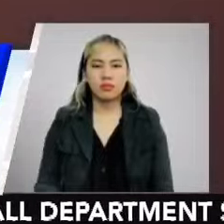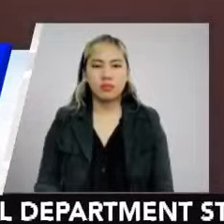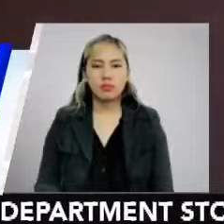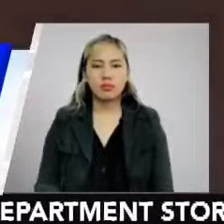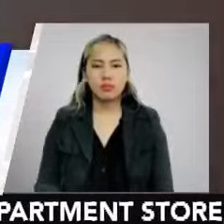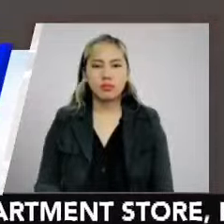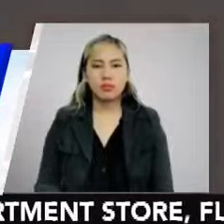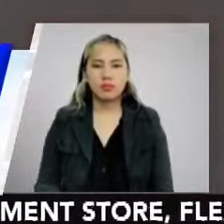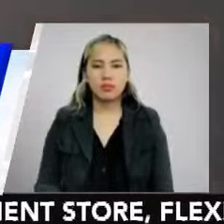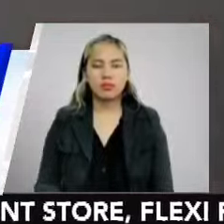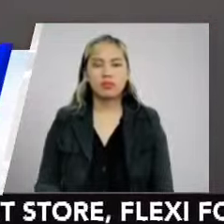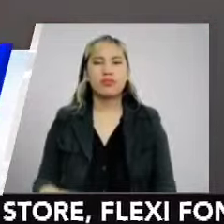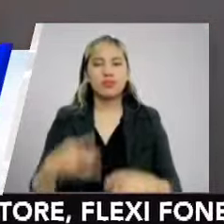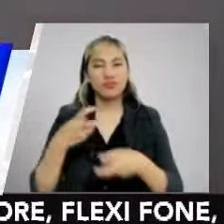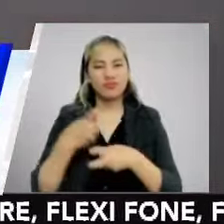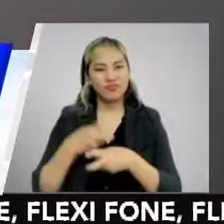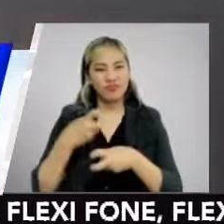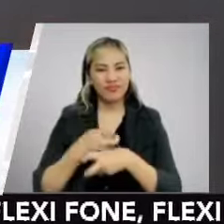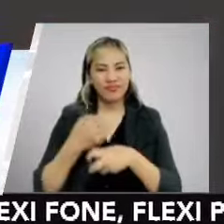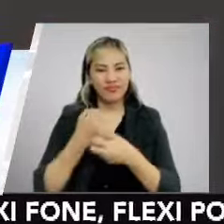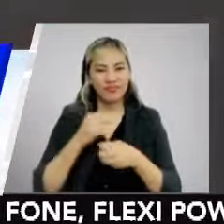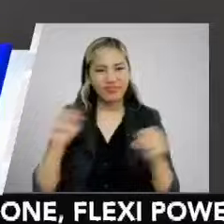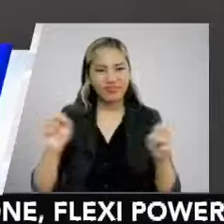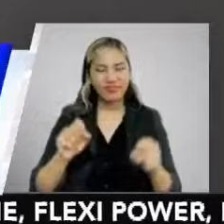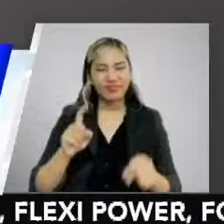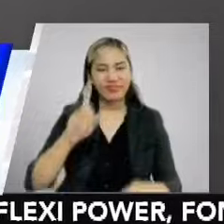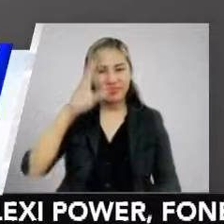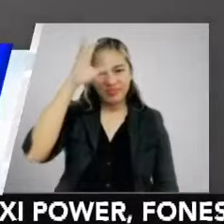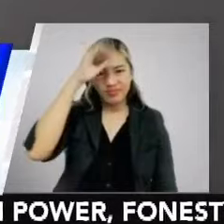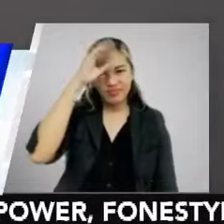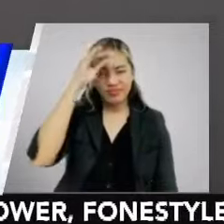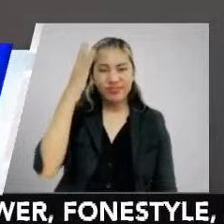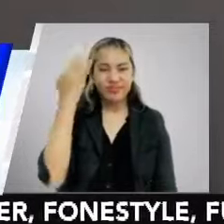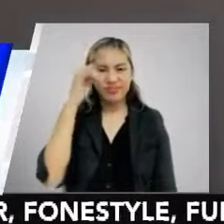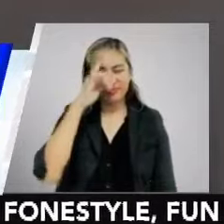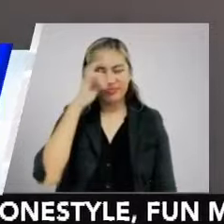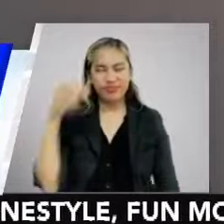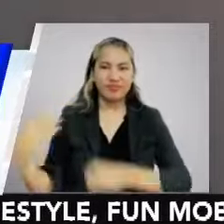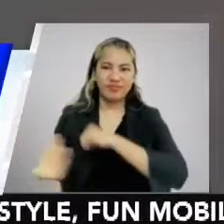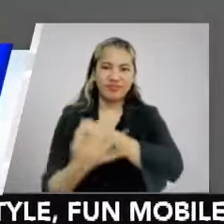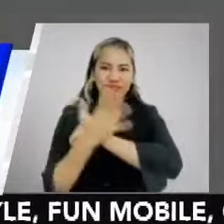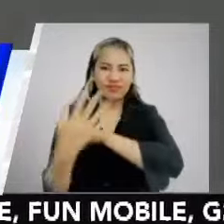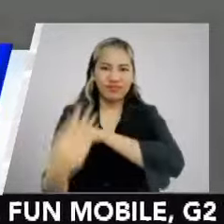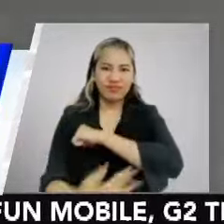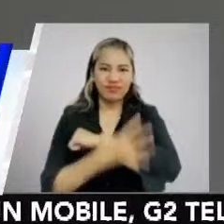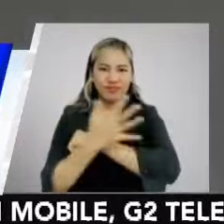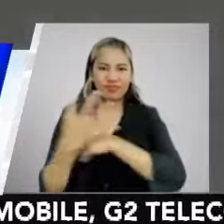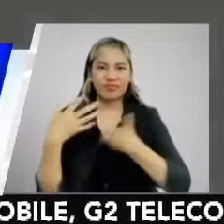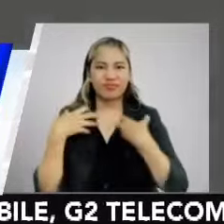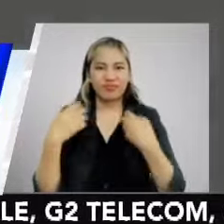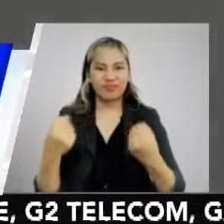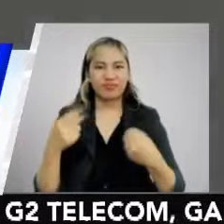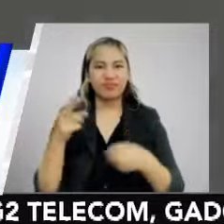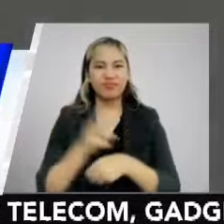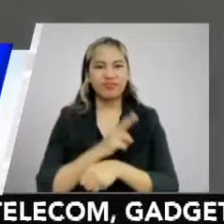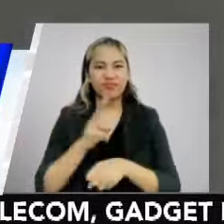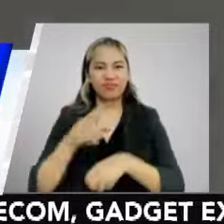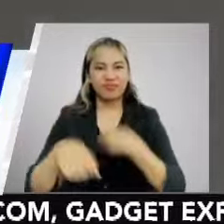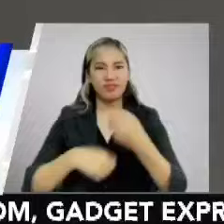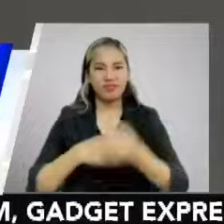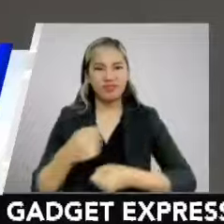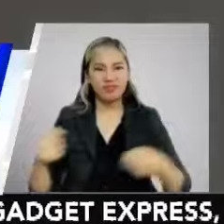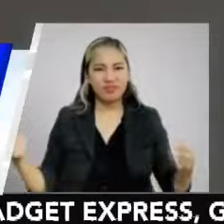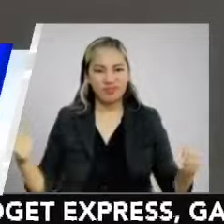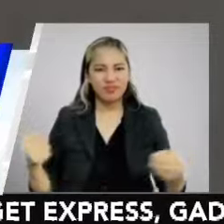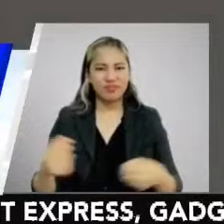Pahirapan ang rescue operation sa lalaki dahil sa malalakas na hampas ng alon. Gamit ang lubid, inakay ng mga rescuer ang